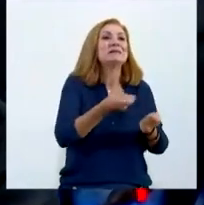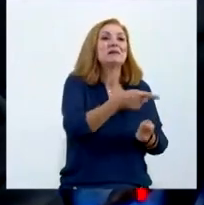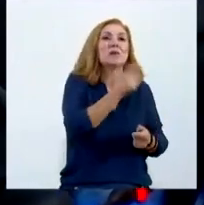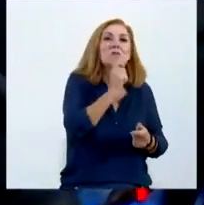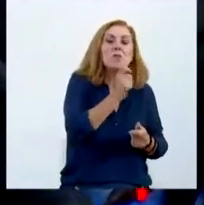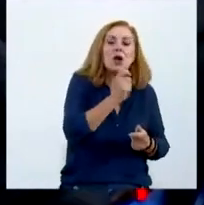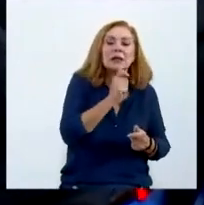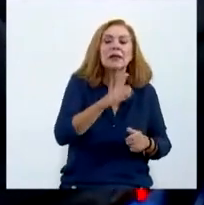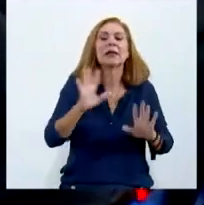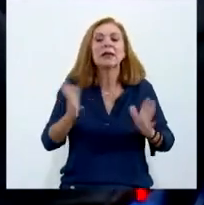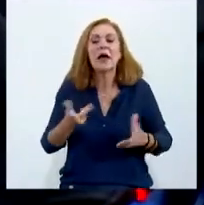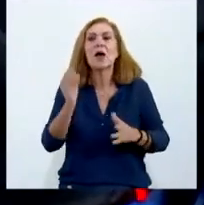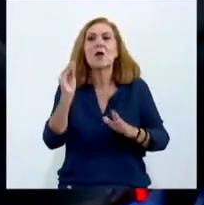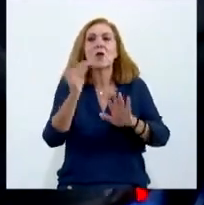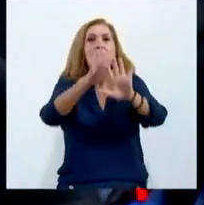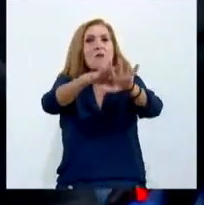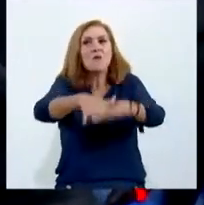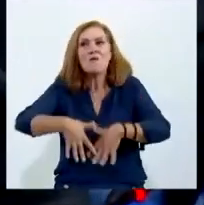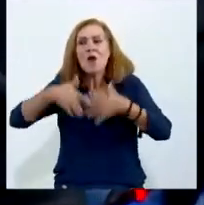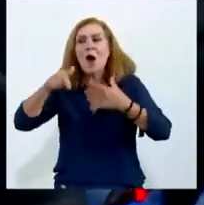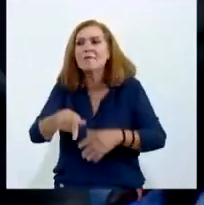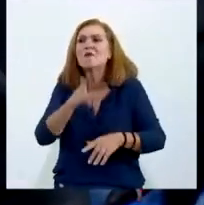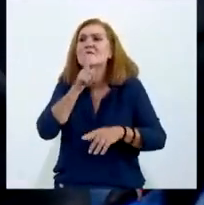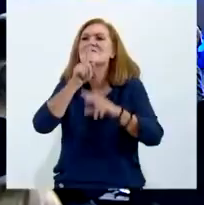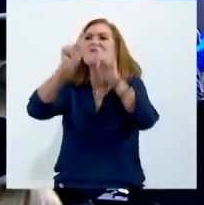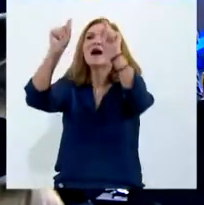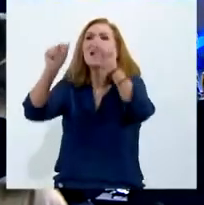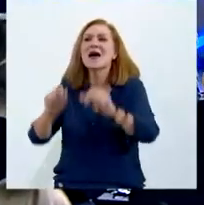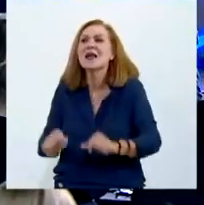θα έρθει στη Βουλή μια σχετική ρύθμιση?